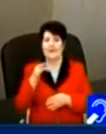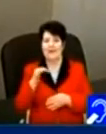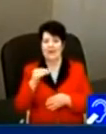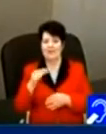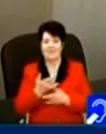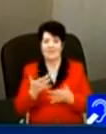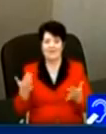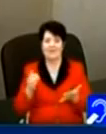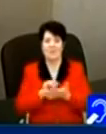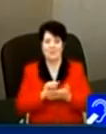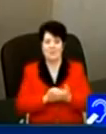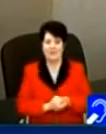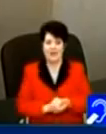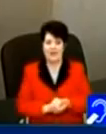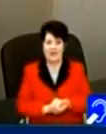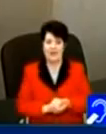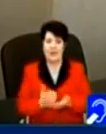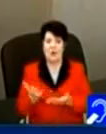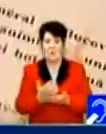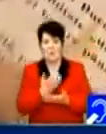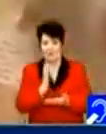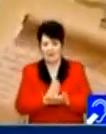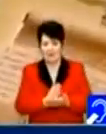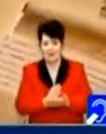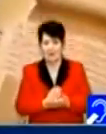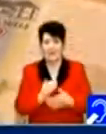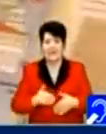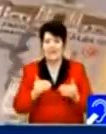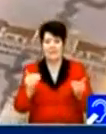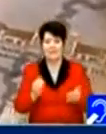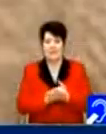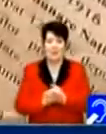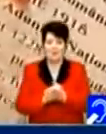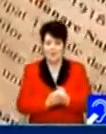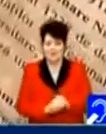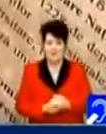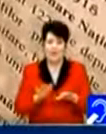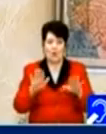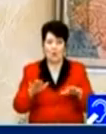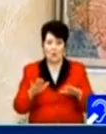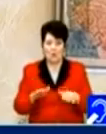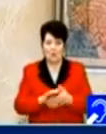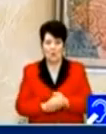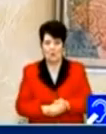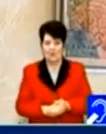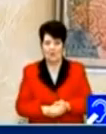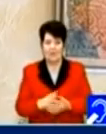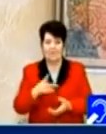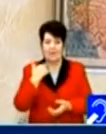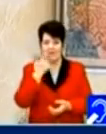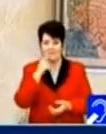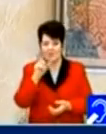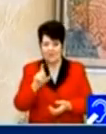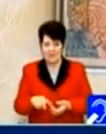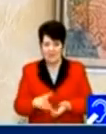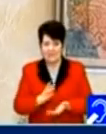cartografică, documentară, cuprinde etapele Unirii cu personalitățile, actele, locurile Unirii. Prezintă personalități de